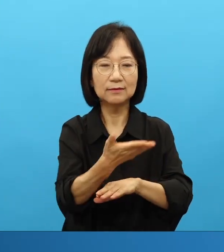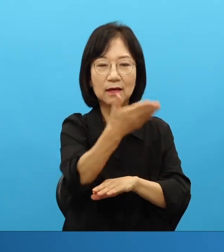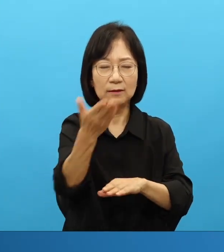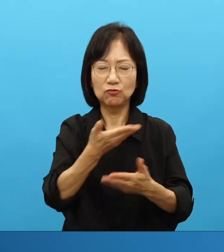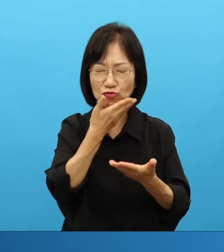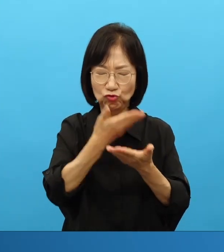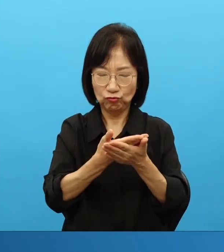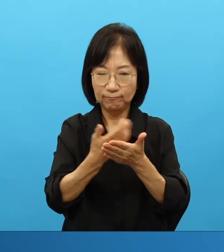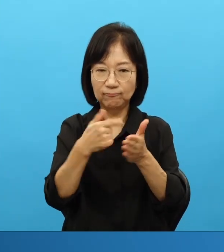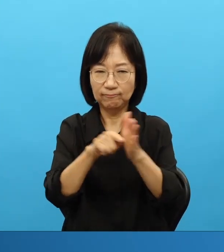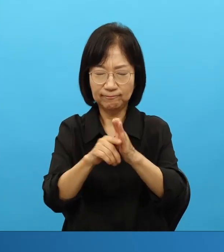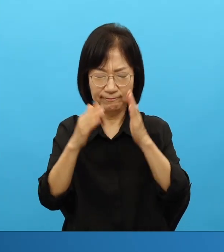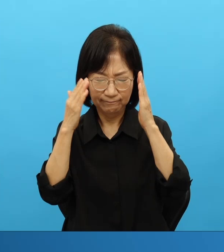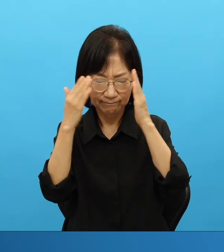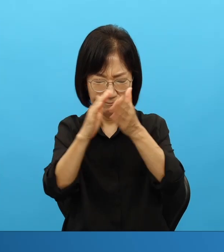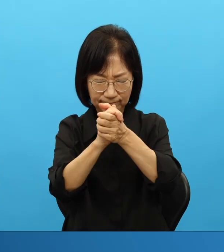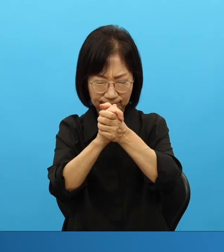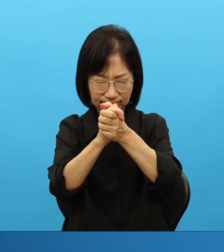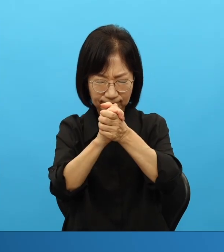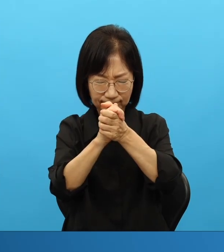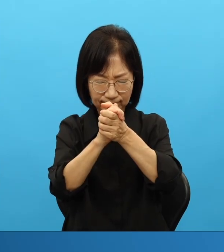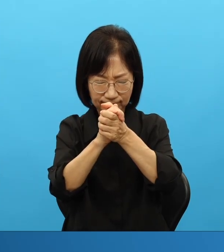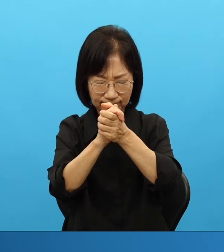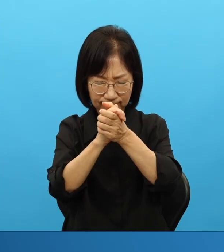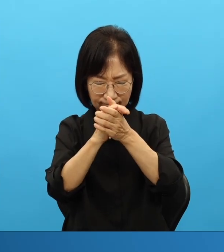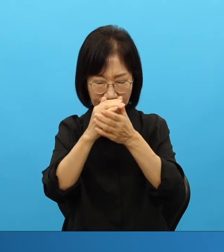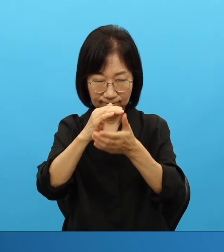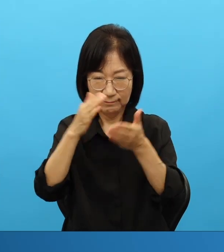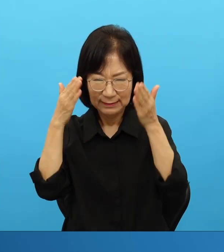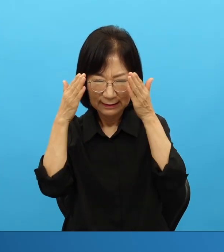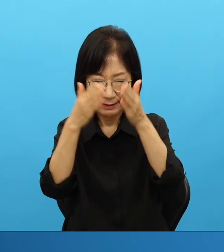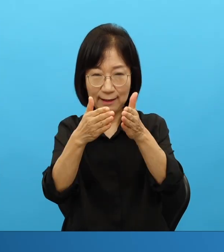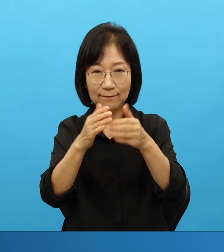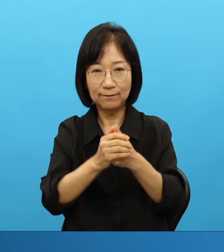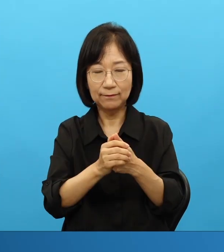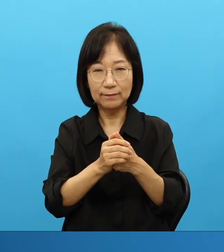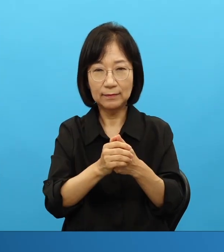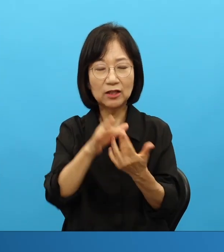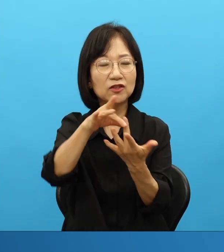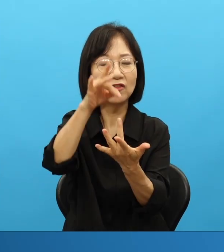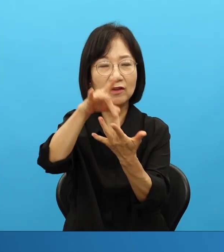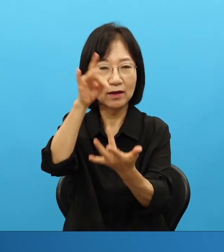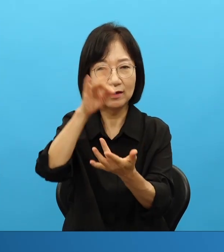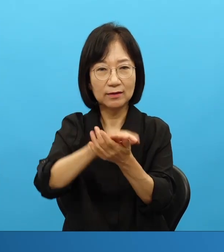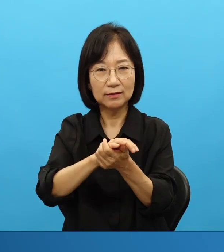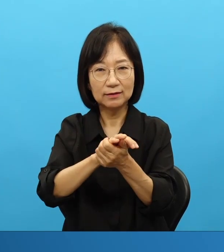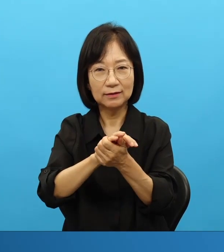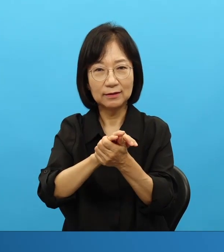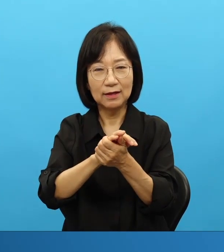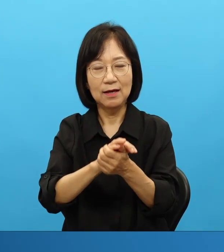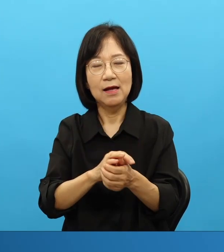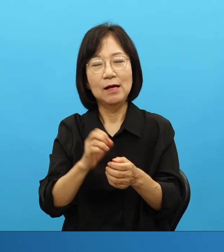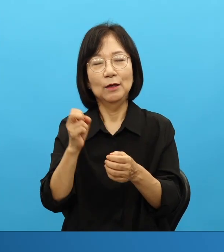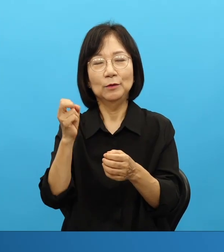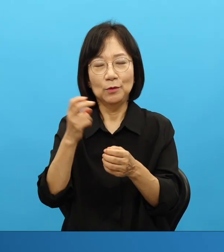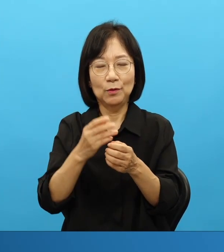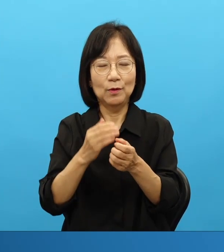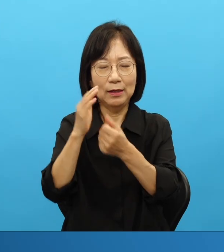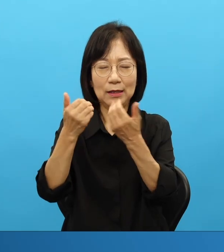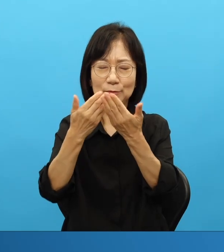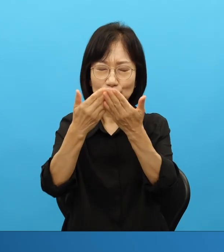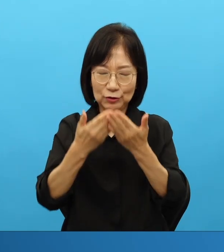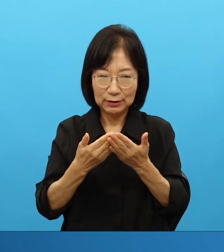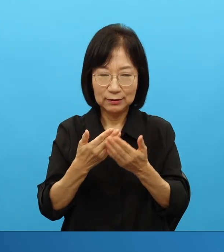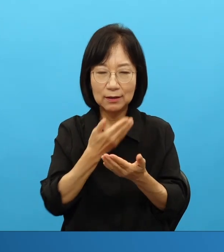기도하는 겁니다. 제한된 집중, 선택된 집중, 원네스 집중, 헤븐리, 드론리, 이터널리가